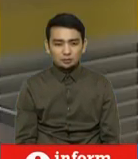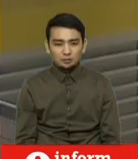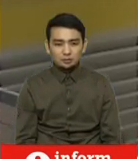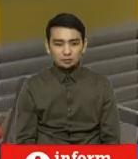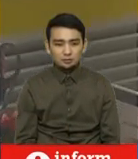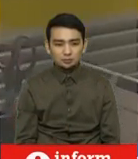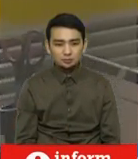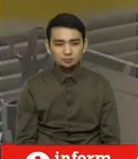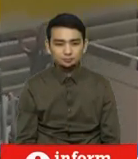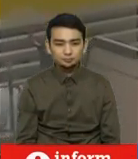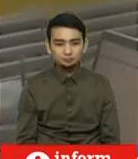информбюро область Абай